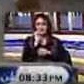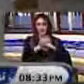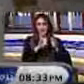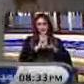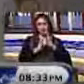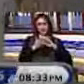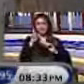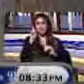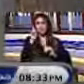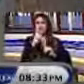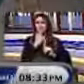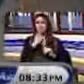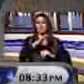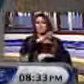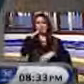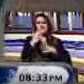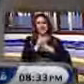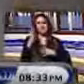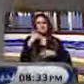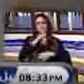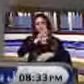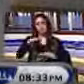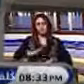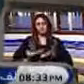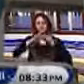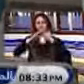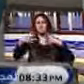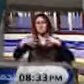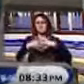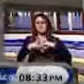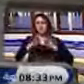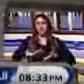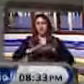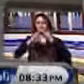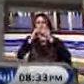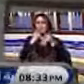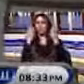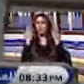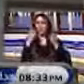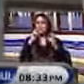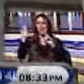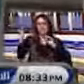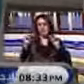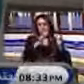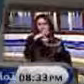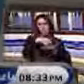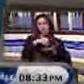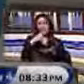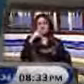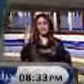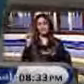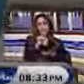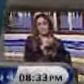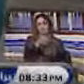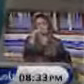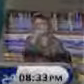وكل هذا بجهود أهلها الذاتية، فتحية لهم، وندعو الله أن تحذو كل القرى المصرية حذوها.